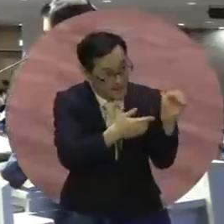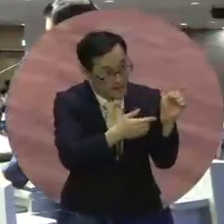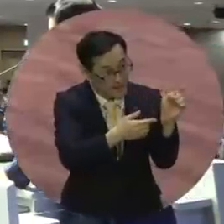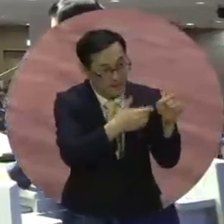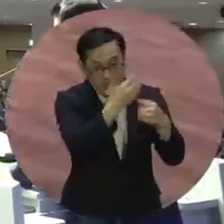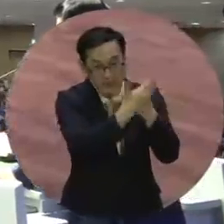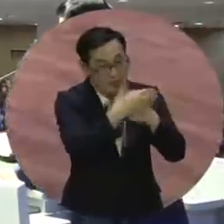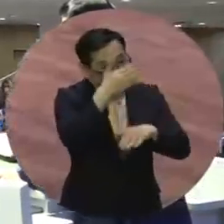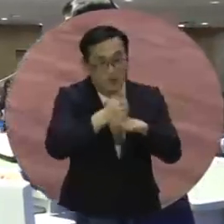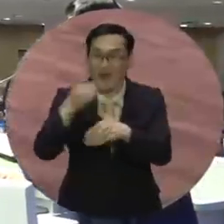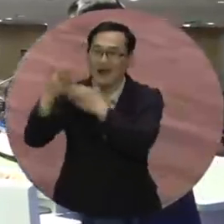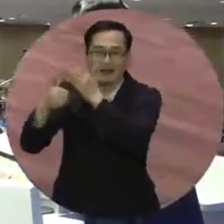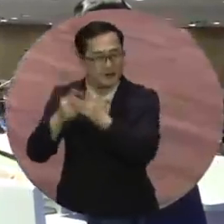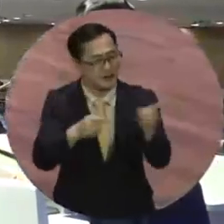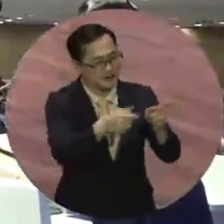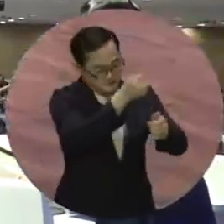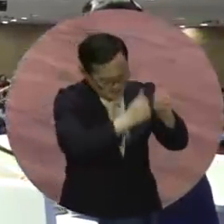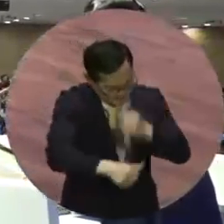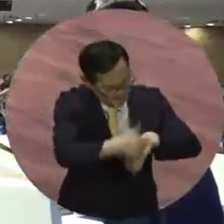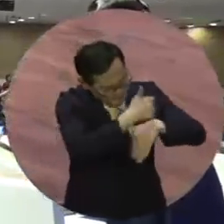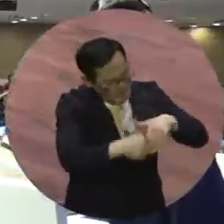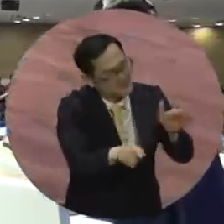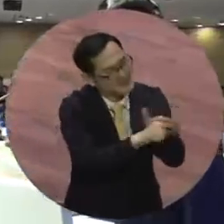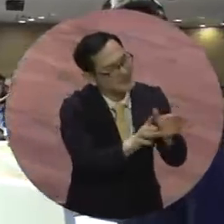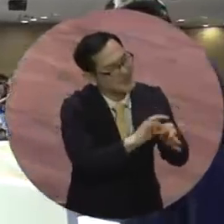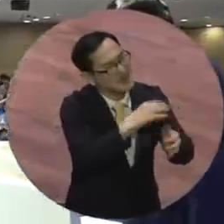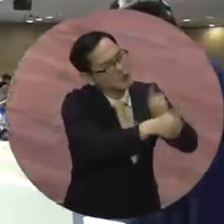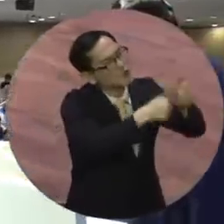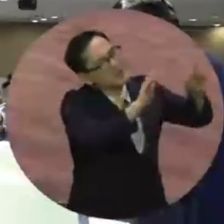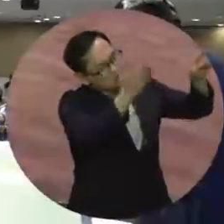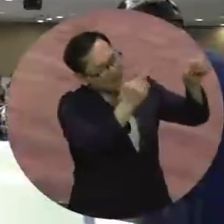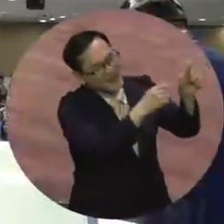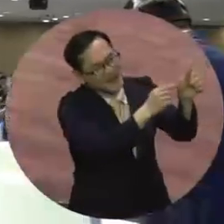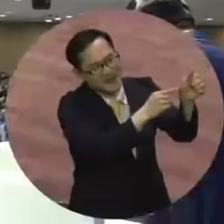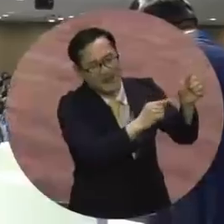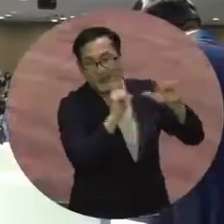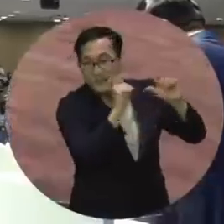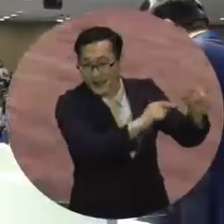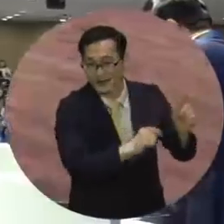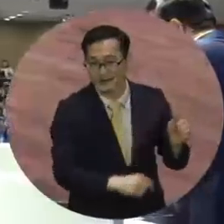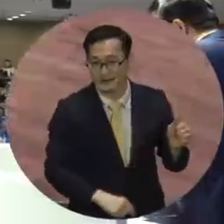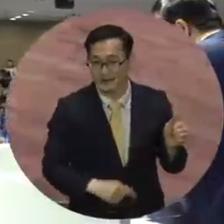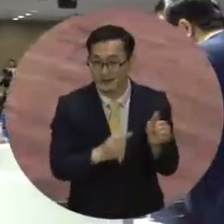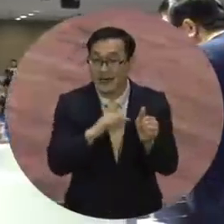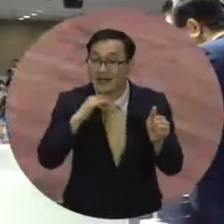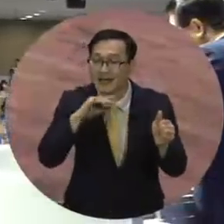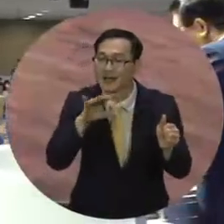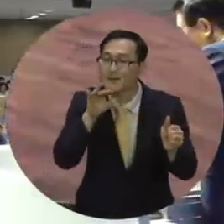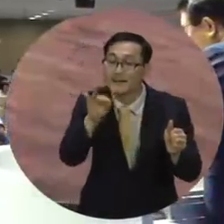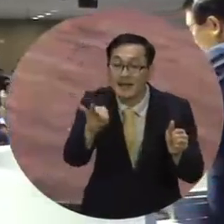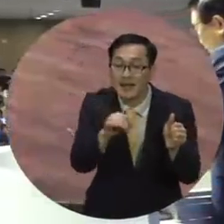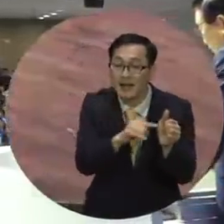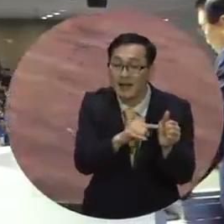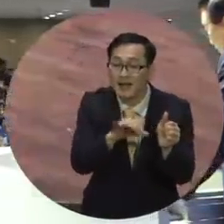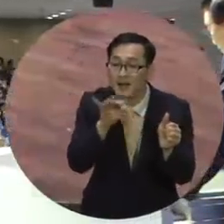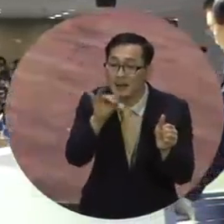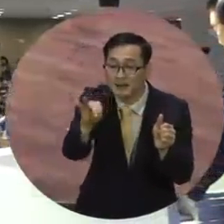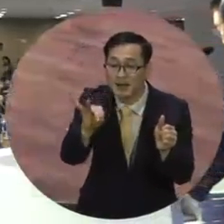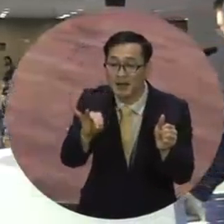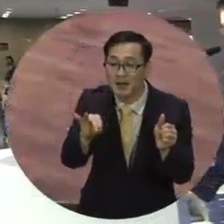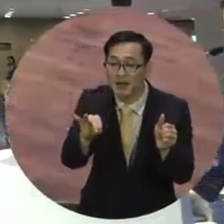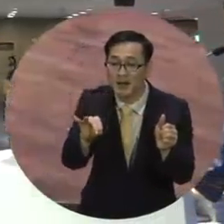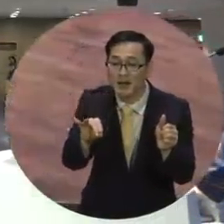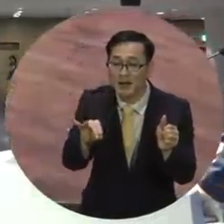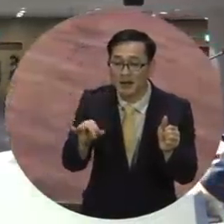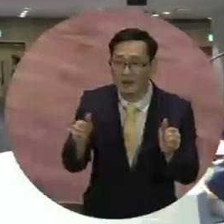조상이 되게 하려 하심이라. 그가 백세가 되어 자기 몸이 죽은 것 같고 사라의 태가 죽은 것 같음을 알고도